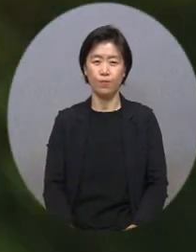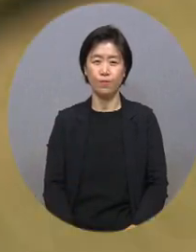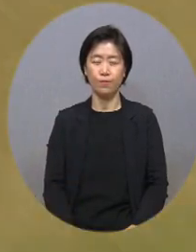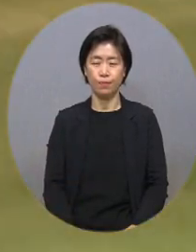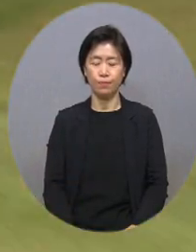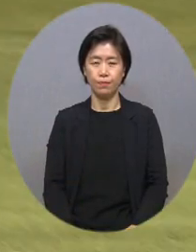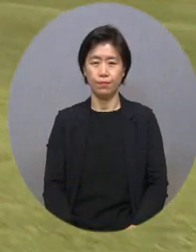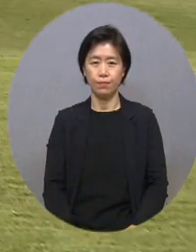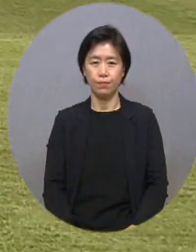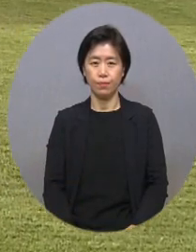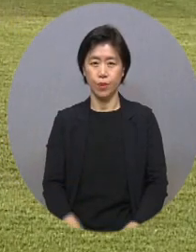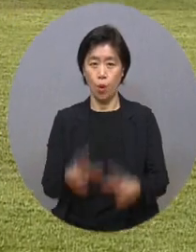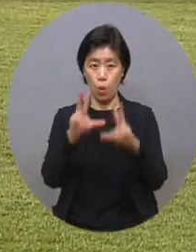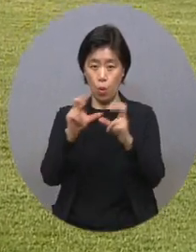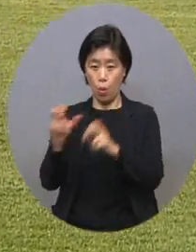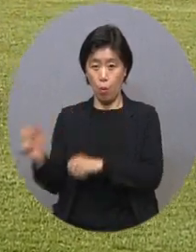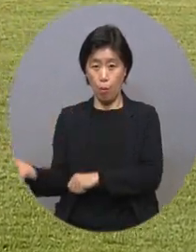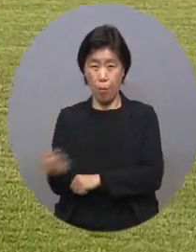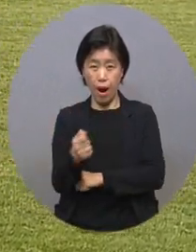진짜.